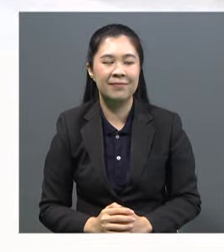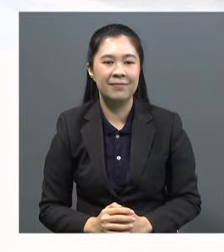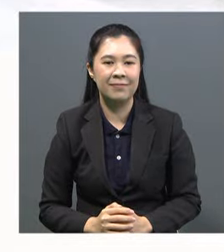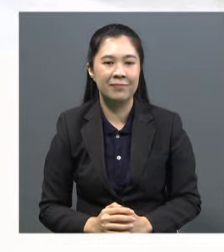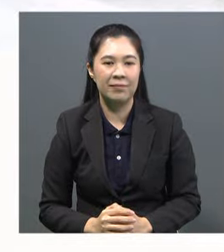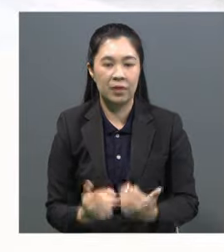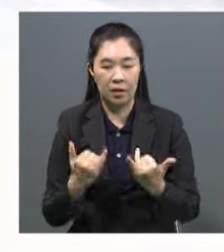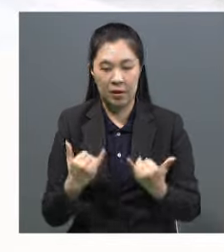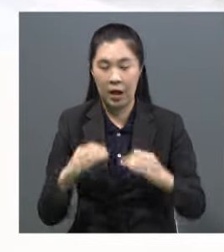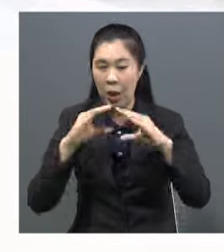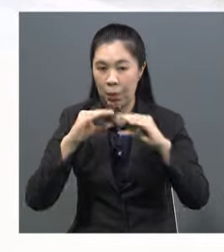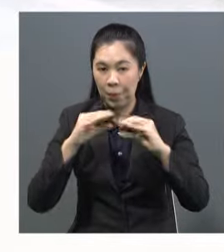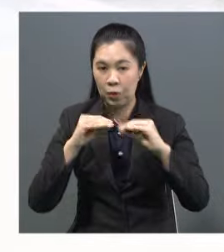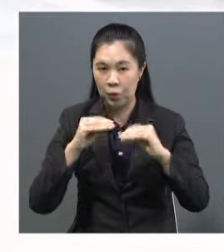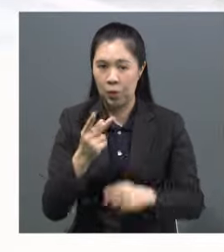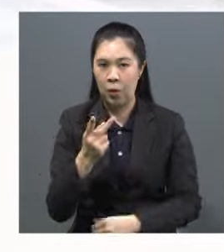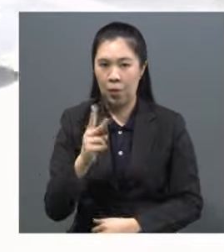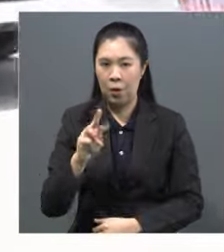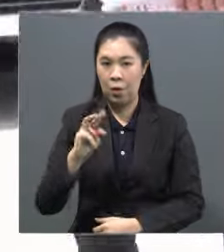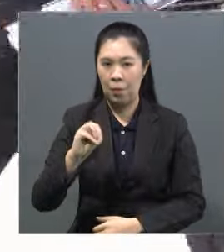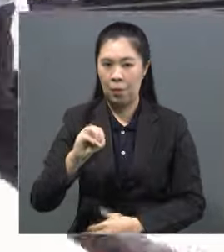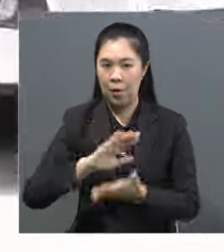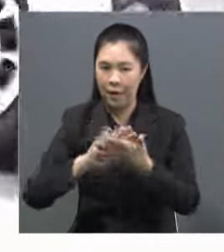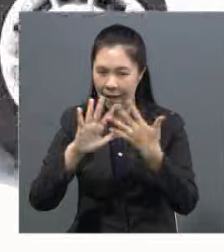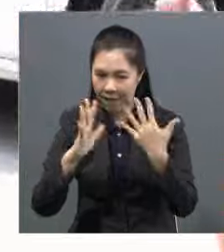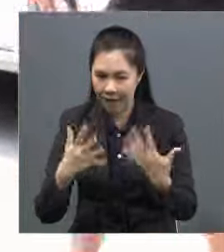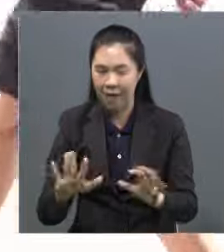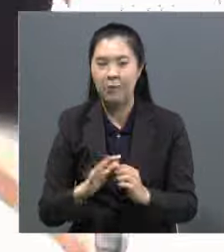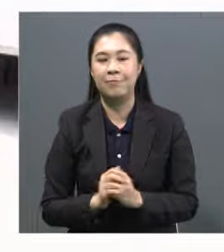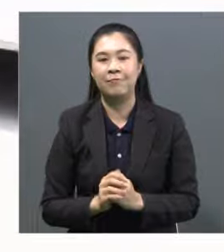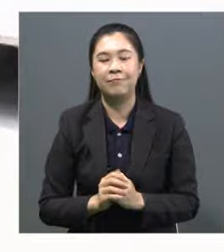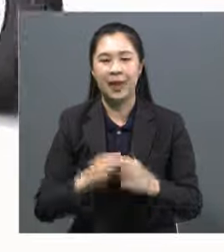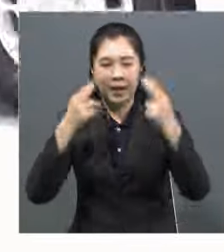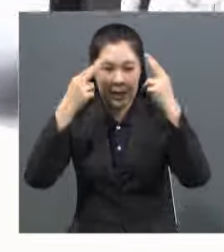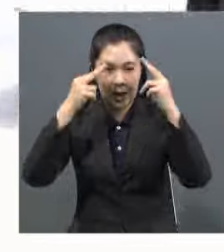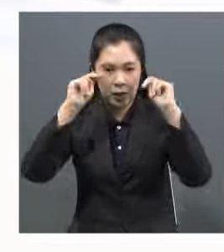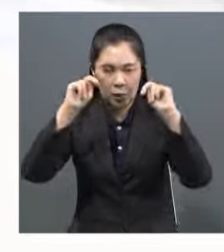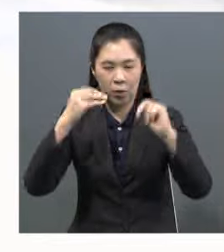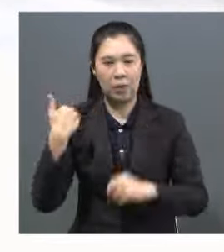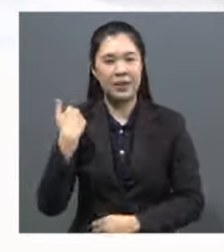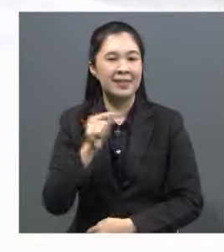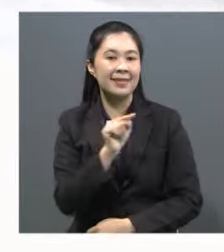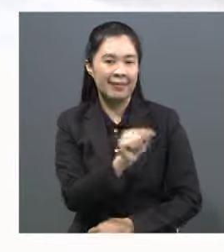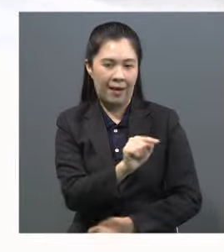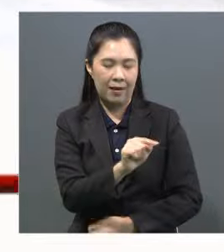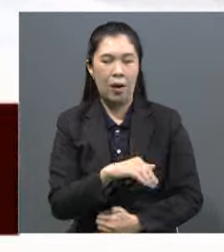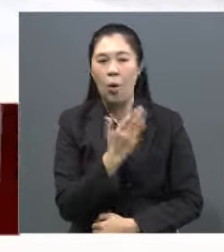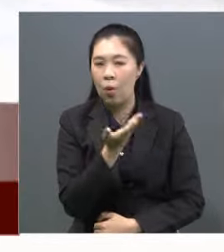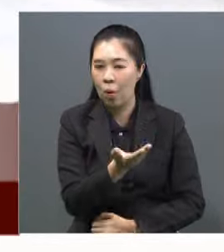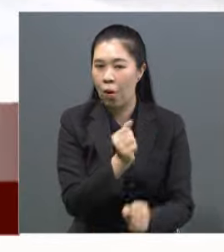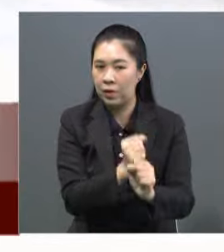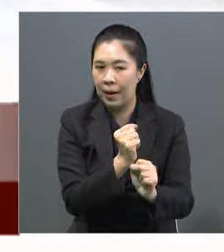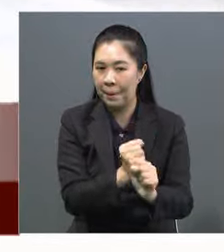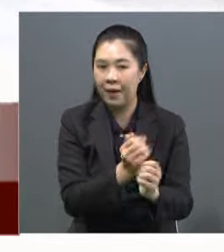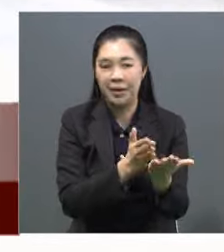ขณะนี้การประชุมคณะรัฐมนตรีได้เสร็จสิ้นลงแล้วนะคะซึ่งท่านนายกรัฐมนตรีก็ได้มีข้อสั่งการค่ะโดยขอให้หน่วยงานทุ